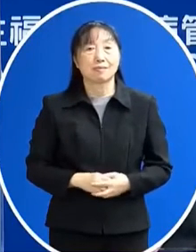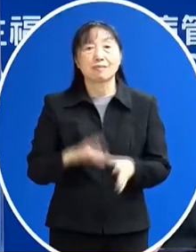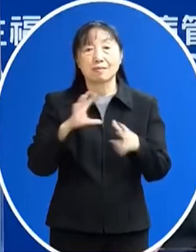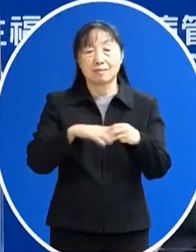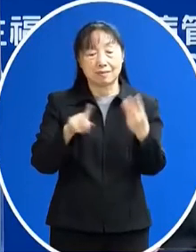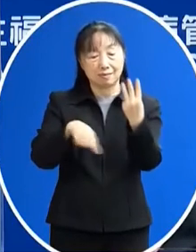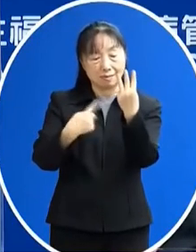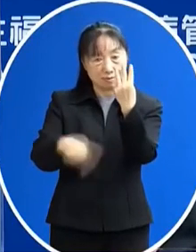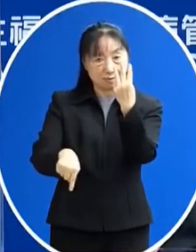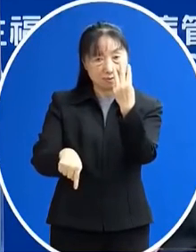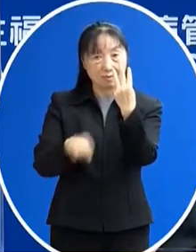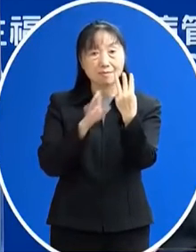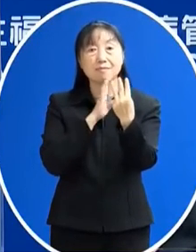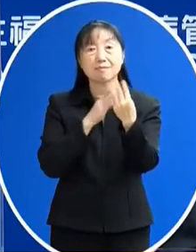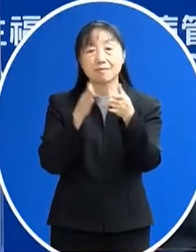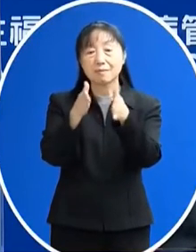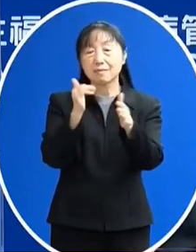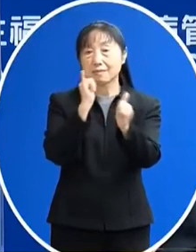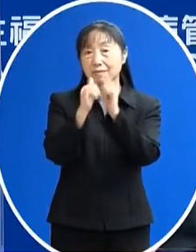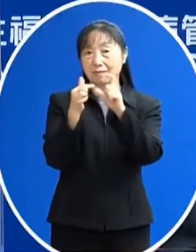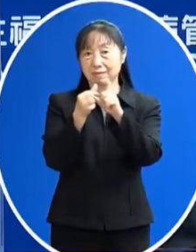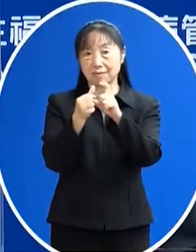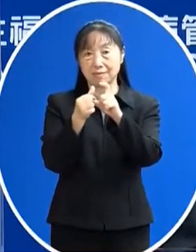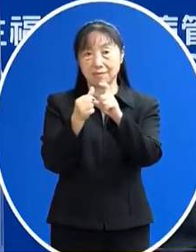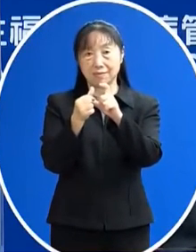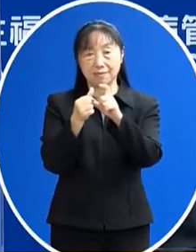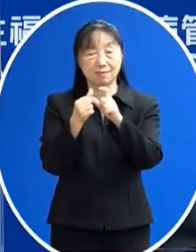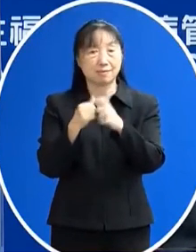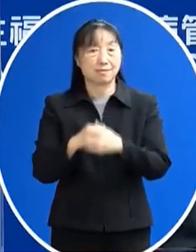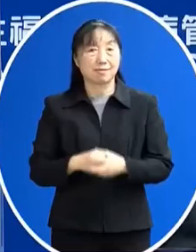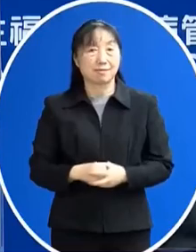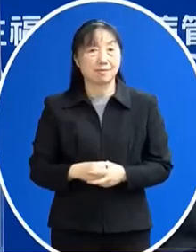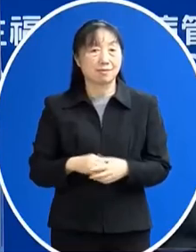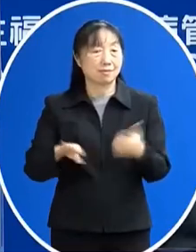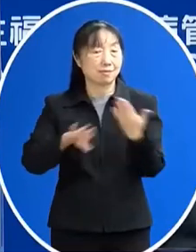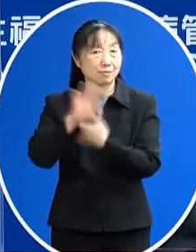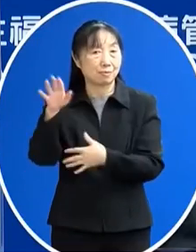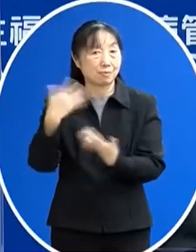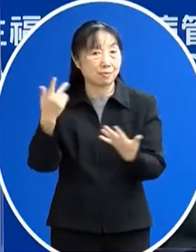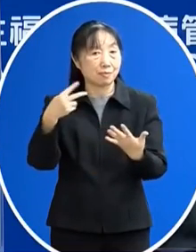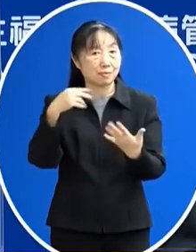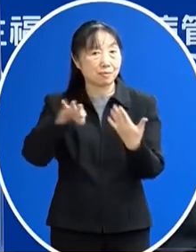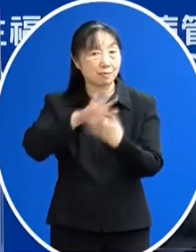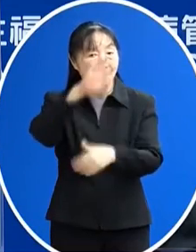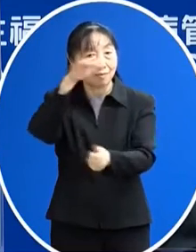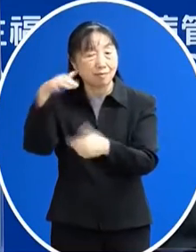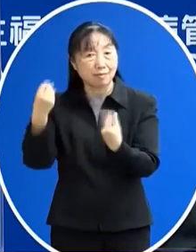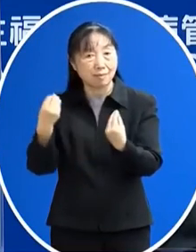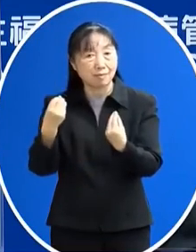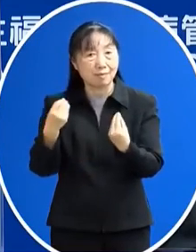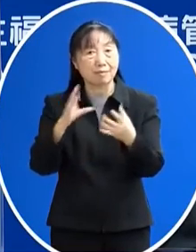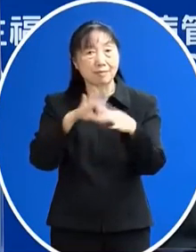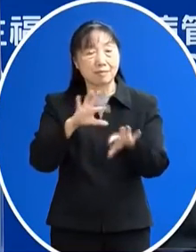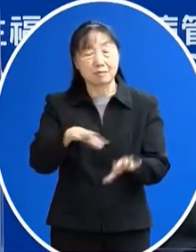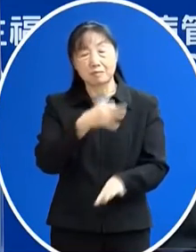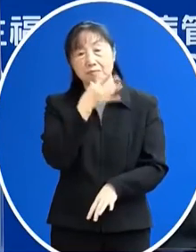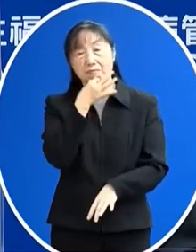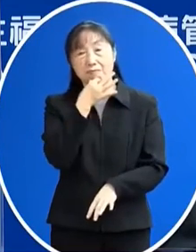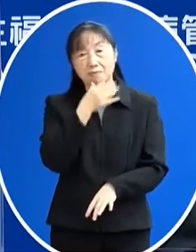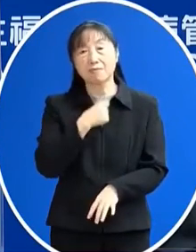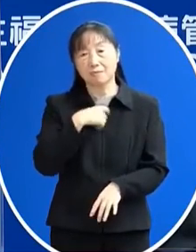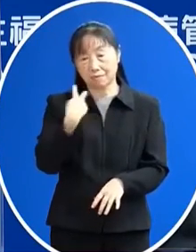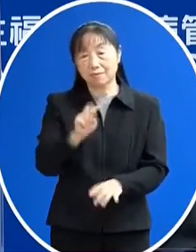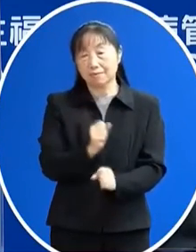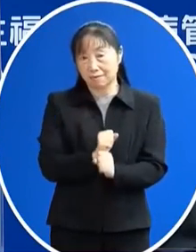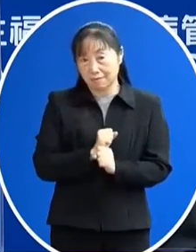面就有3位是对社区还没有这个，就是说其他还没有框列，那目前还是有影响要持续